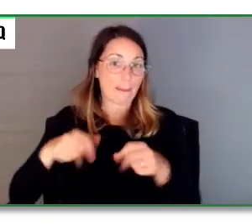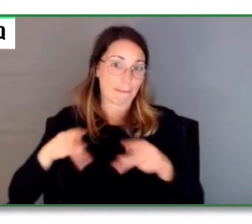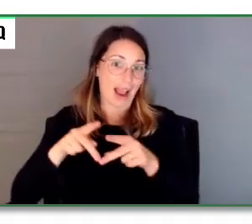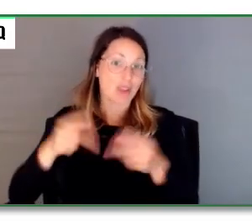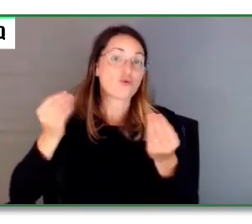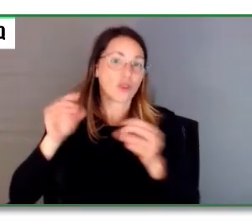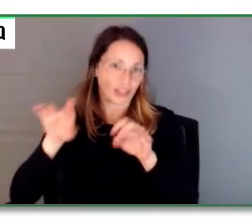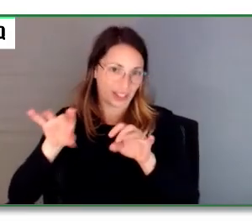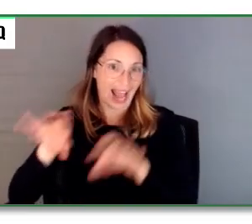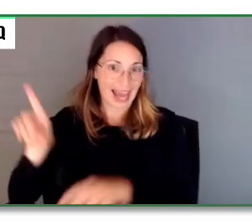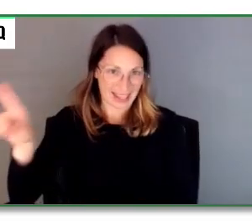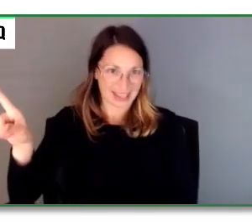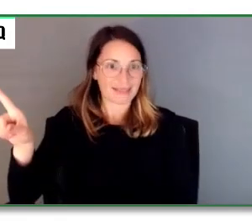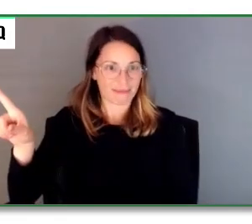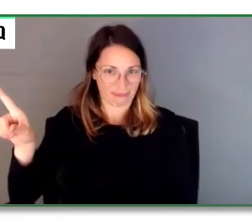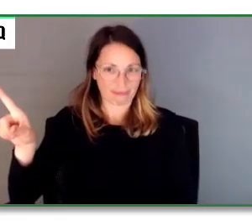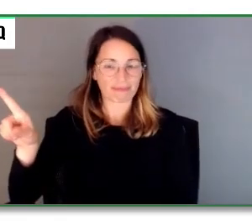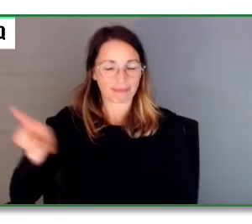Et